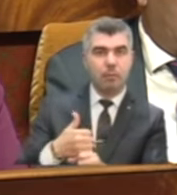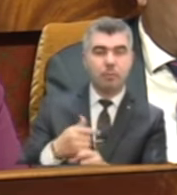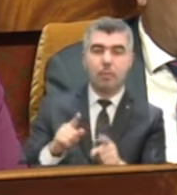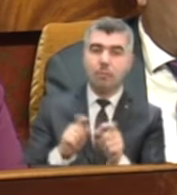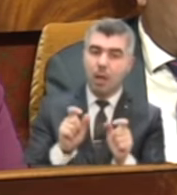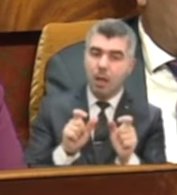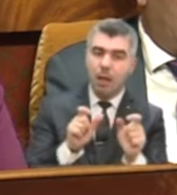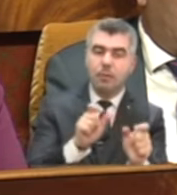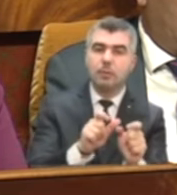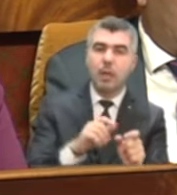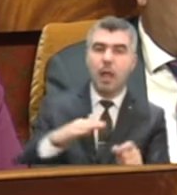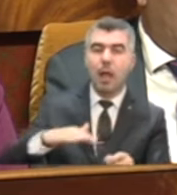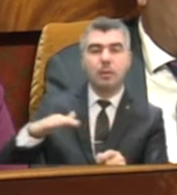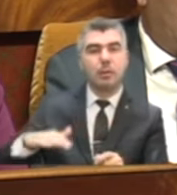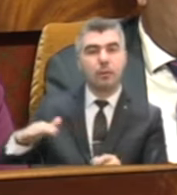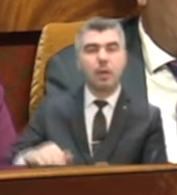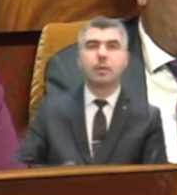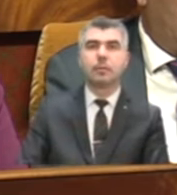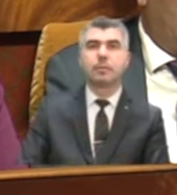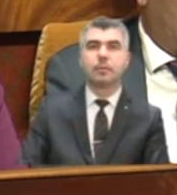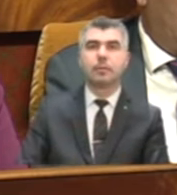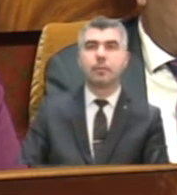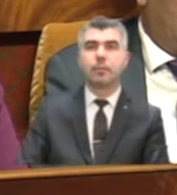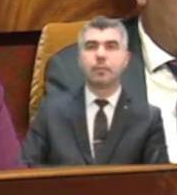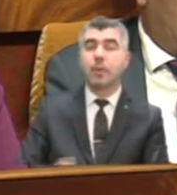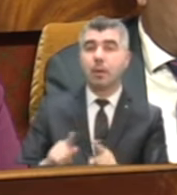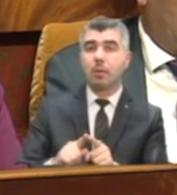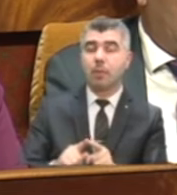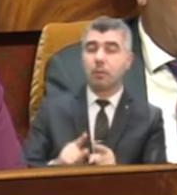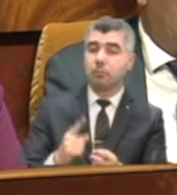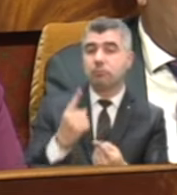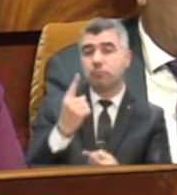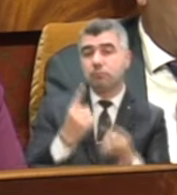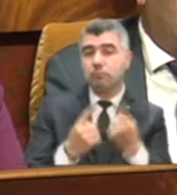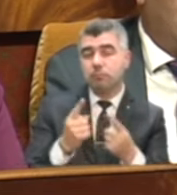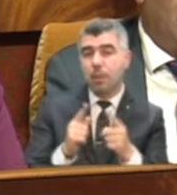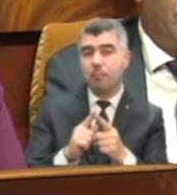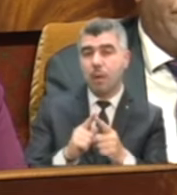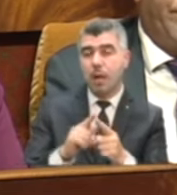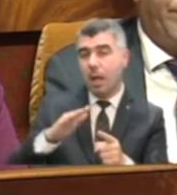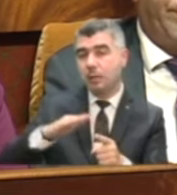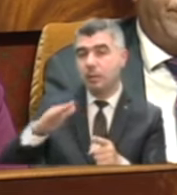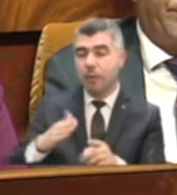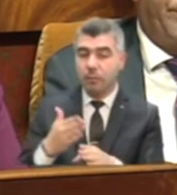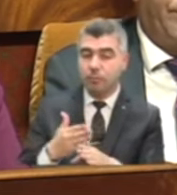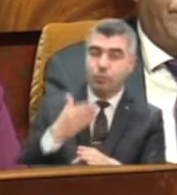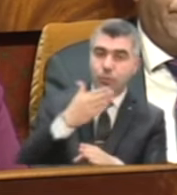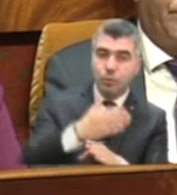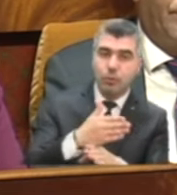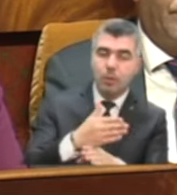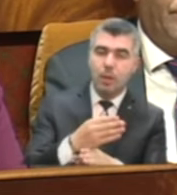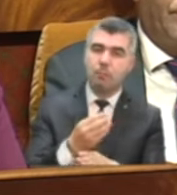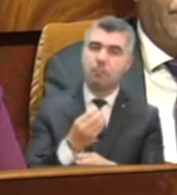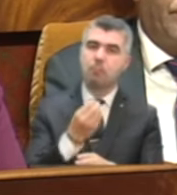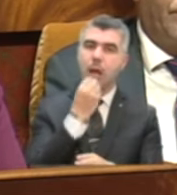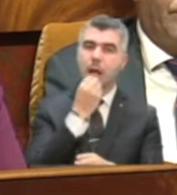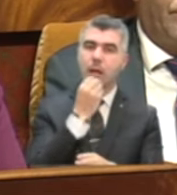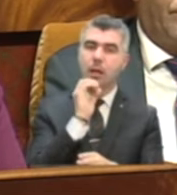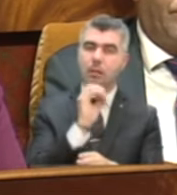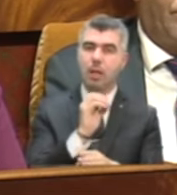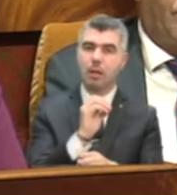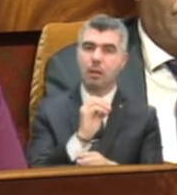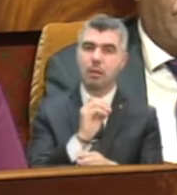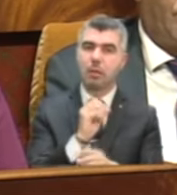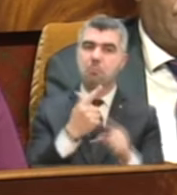بواحد الشريحه هي الاطفال. اللي نفرض هاد الوليدات مشاو تتبقى المساله ديال التغذيه، المنحه